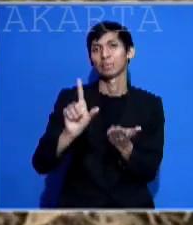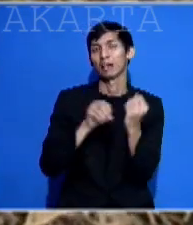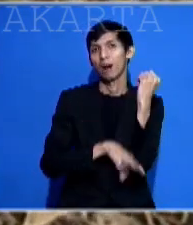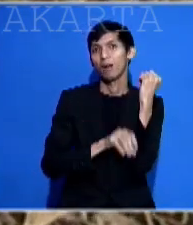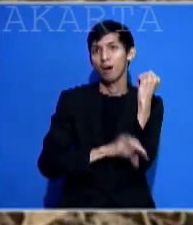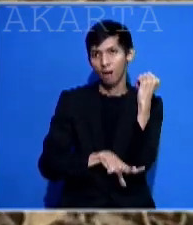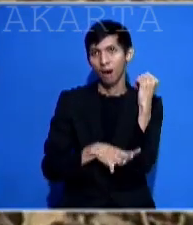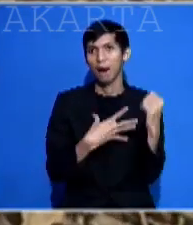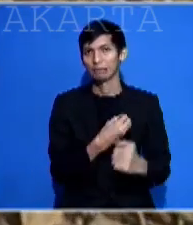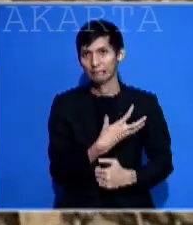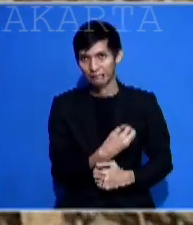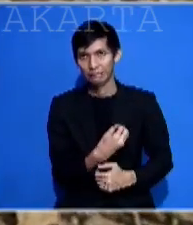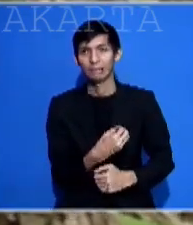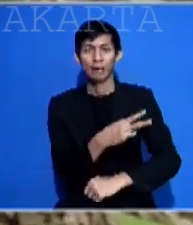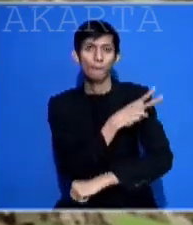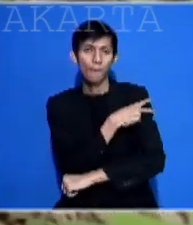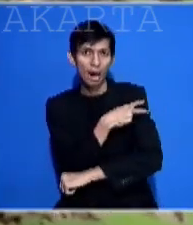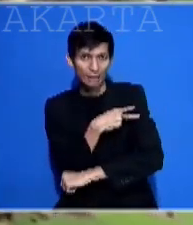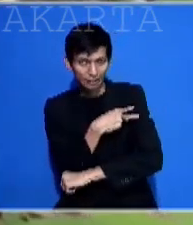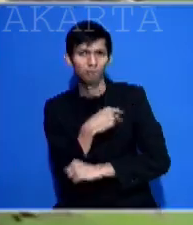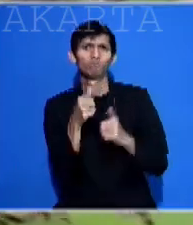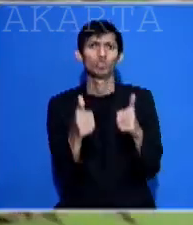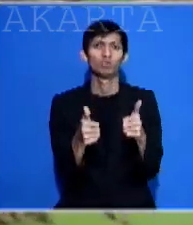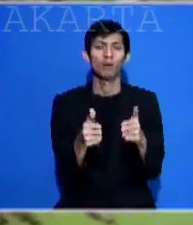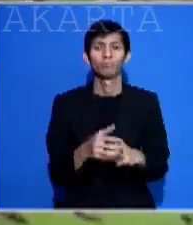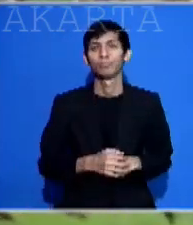tuwuh, dipun puntes lan dipun tanem mekaten kemawon ugi saged